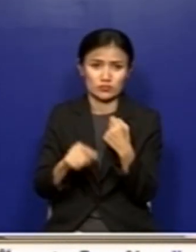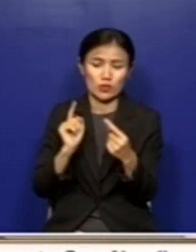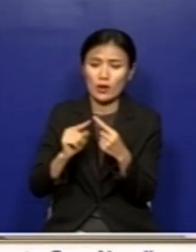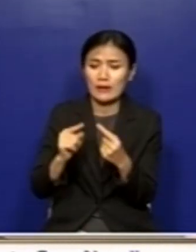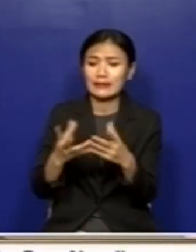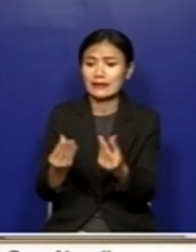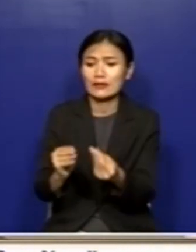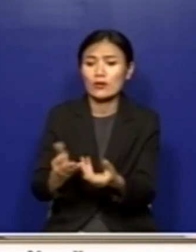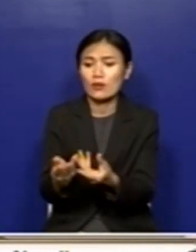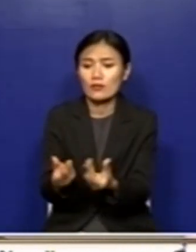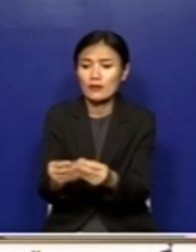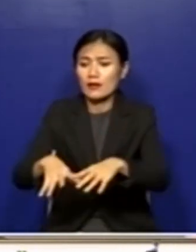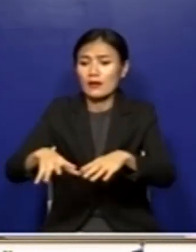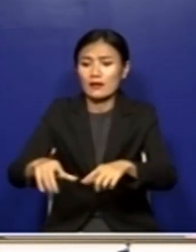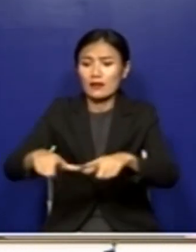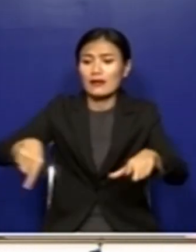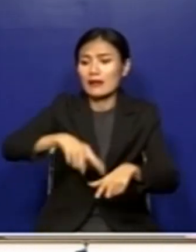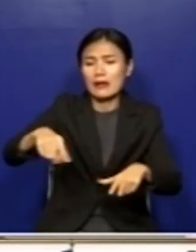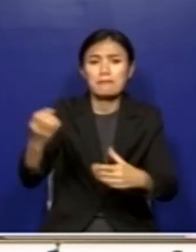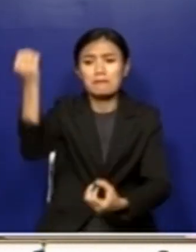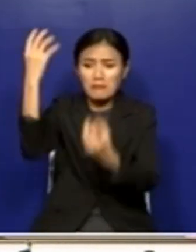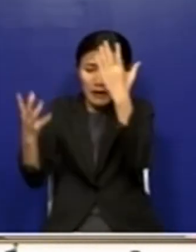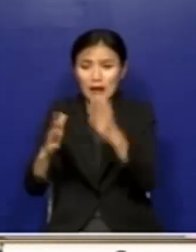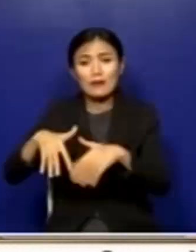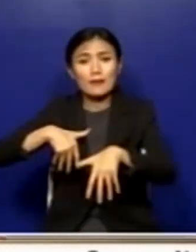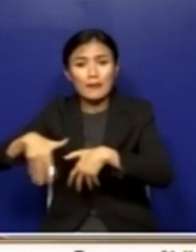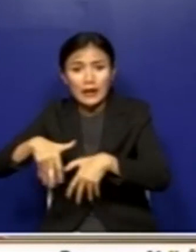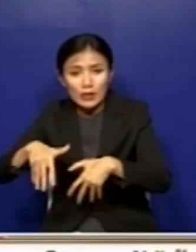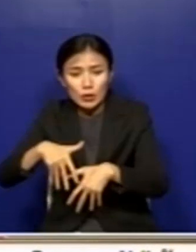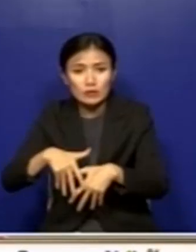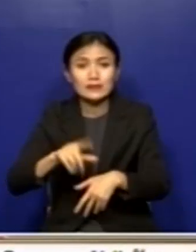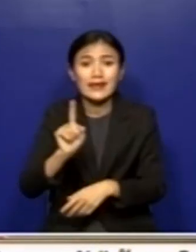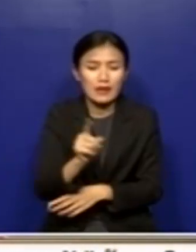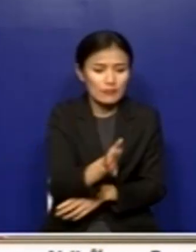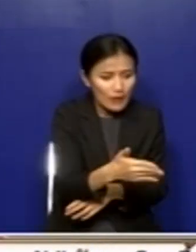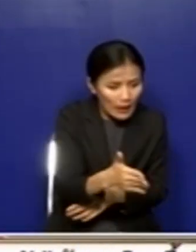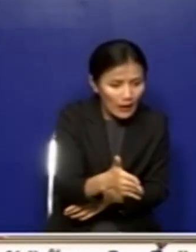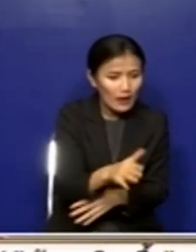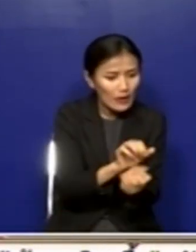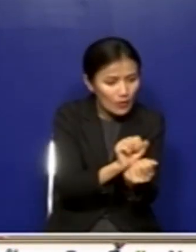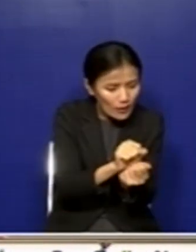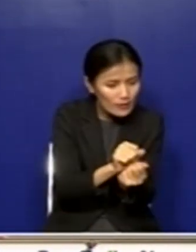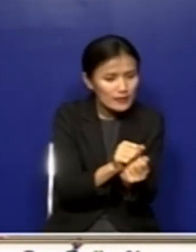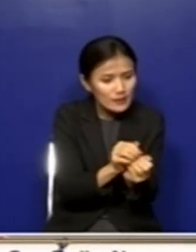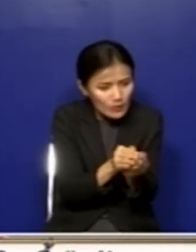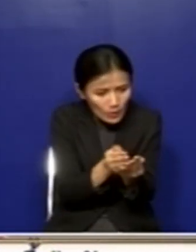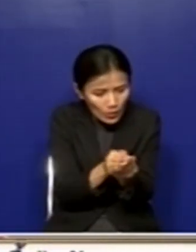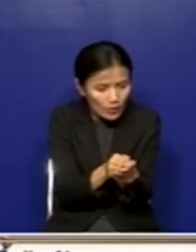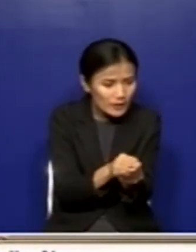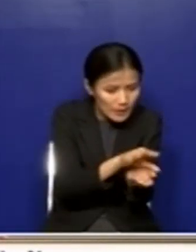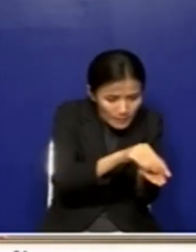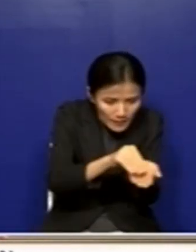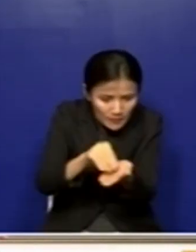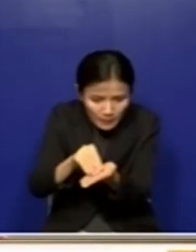วกนี้เขาทำมาหากินโดยการเก็บหอยปูหาปลาแล้วก็หาผลไม้ตามธรรมชาติมาขายริมถน